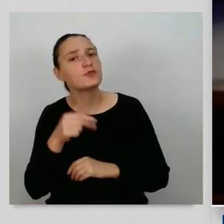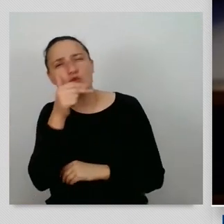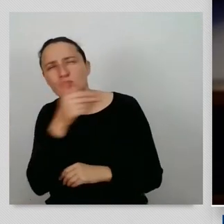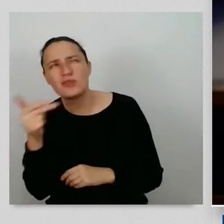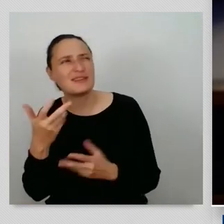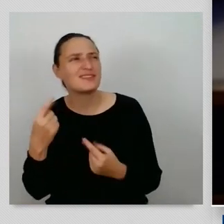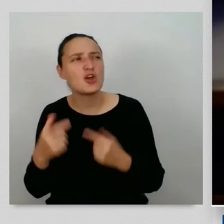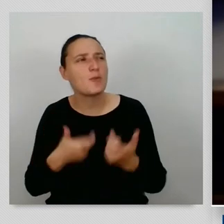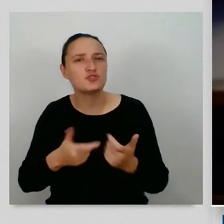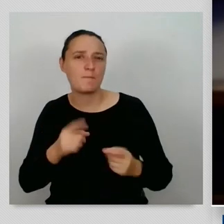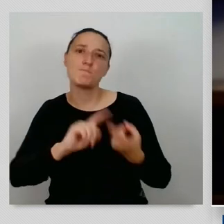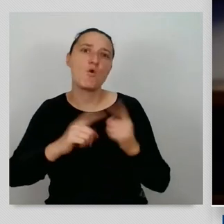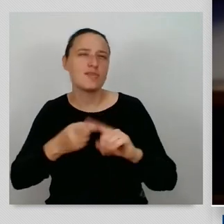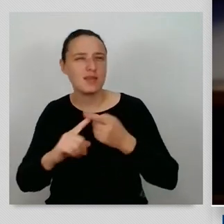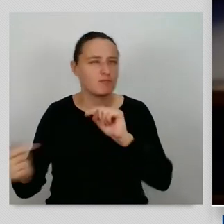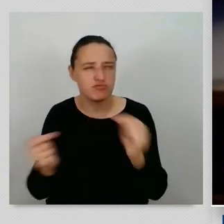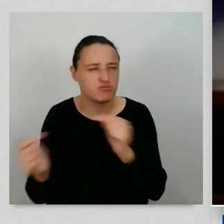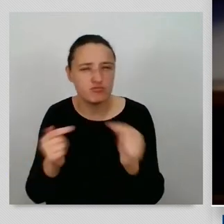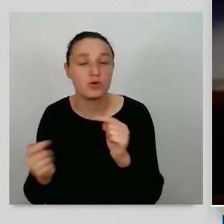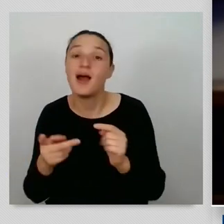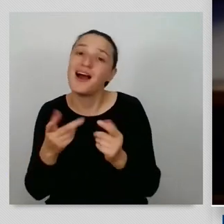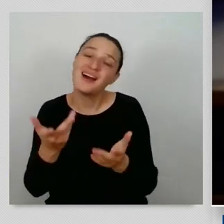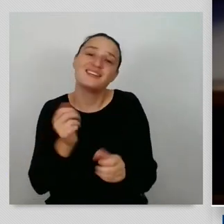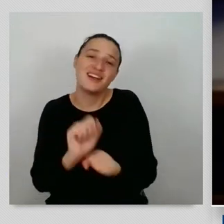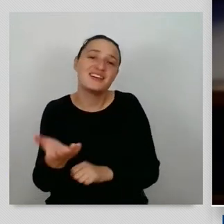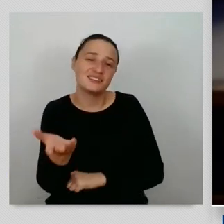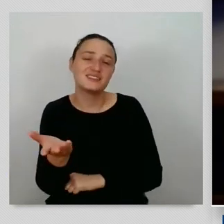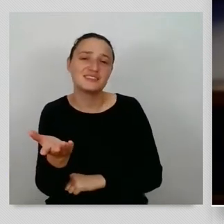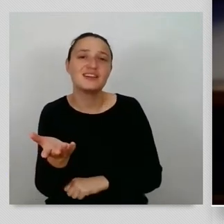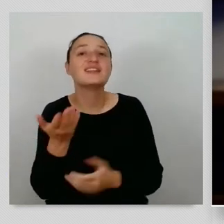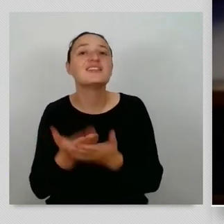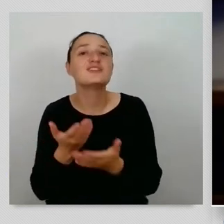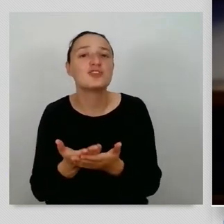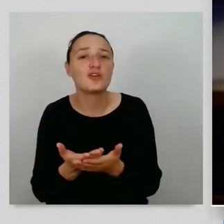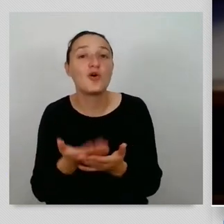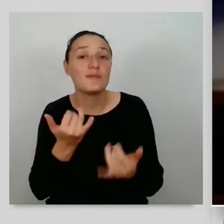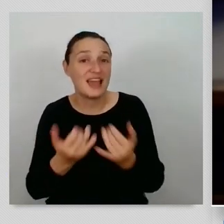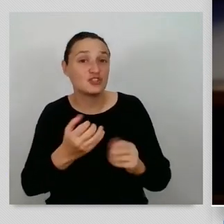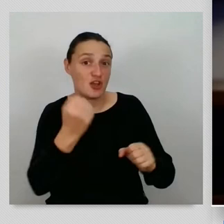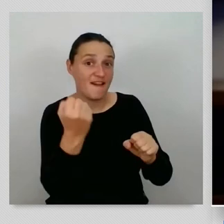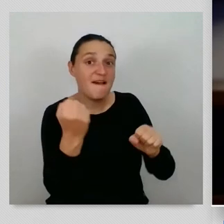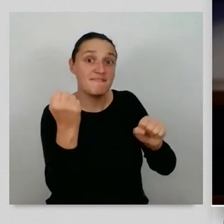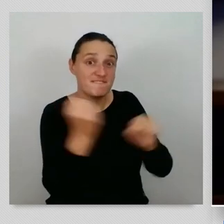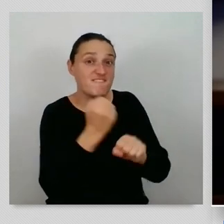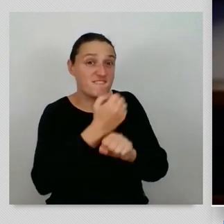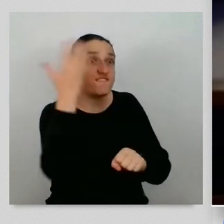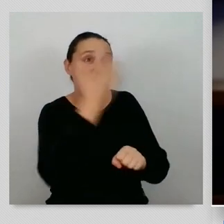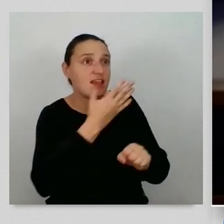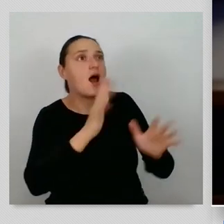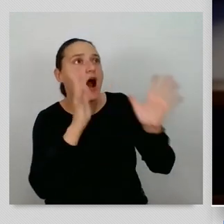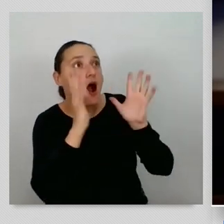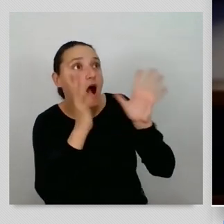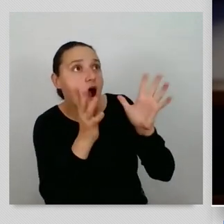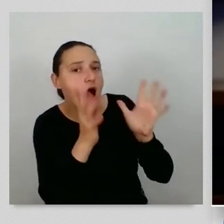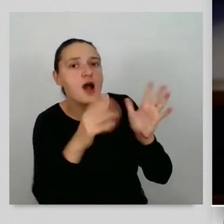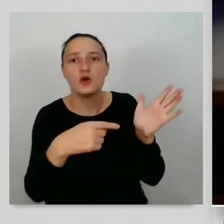tematem politycznym, ale niestety jest. Tak długo, jak ktoś robi z węgla bożka, tak długo, jak wychodzi się z